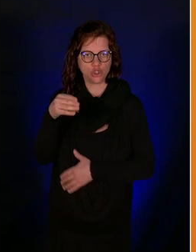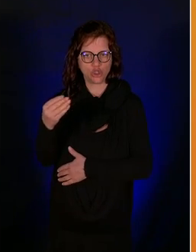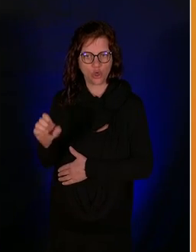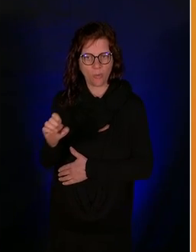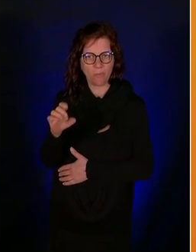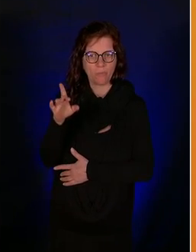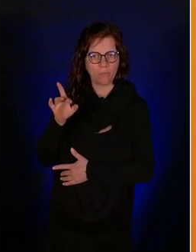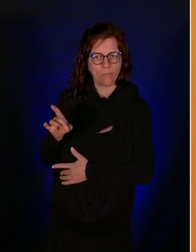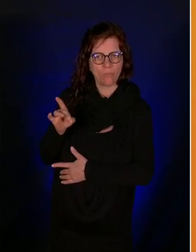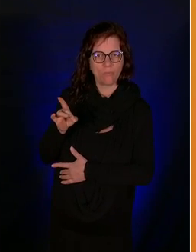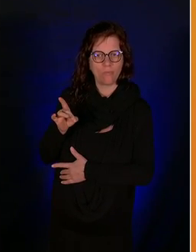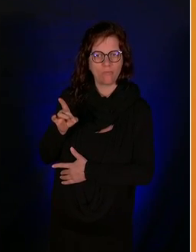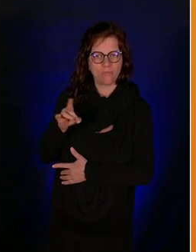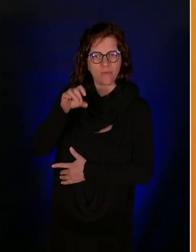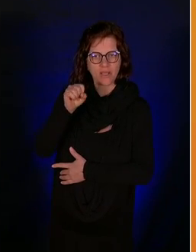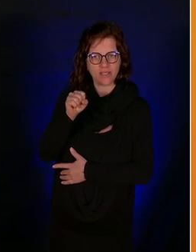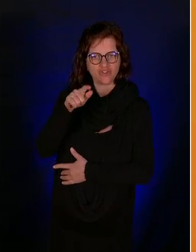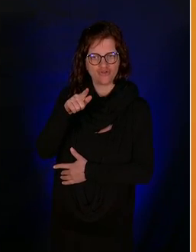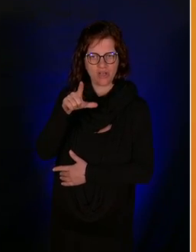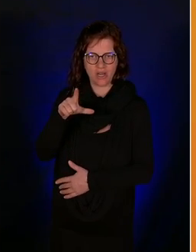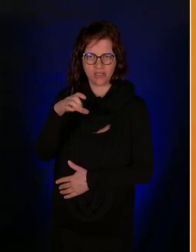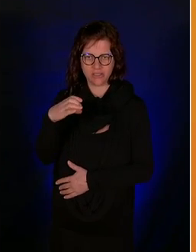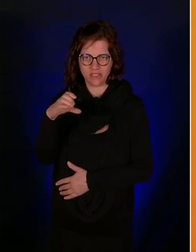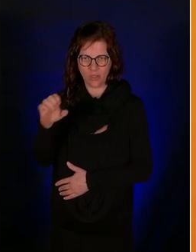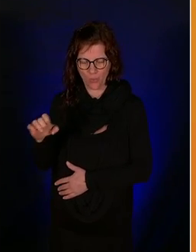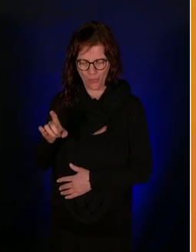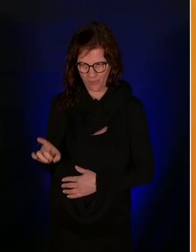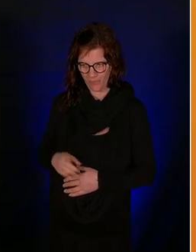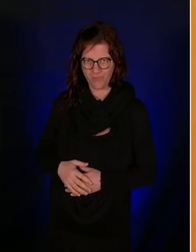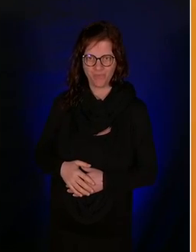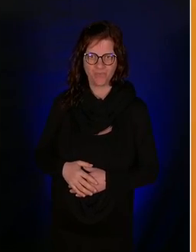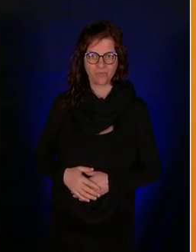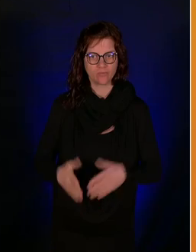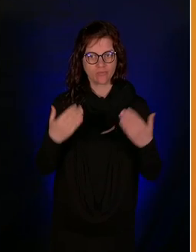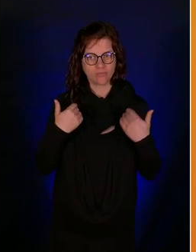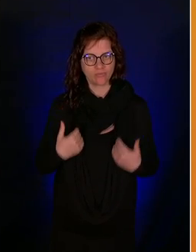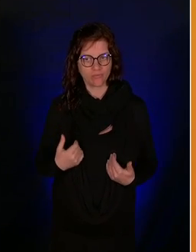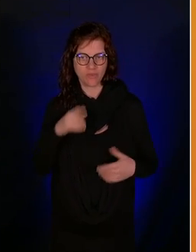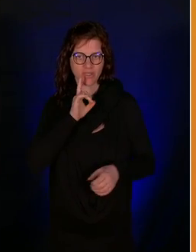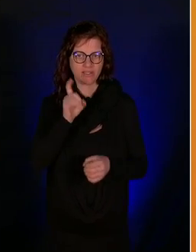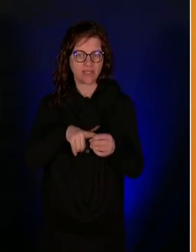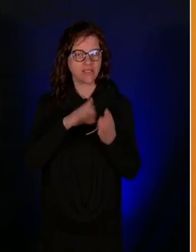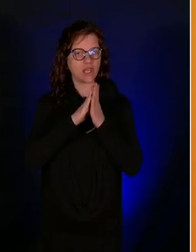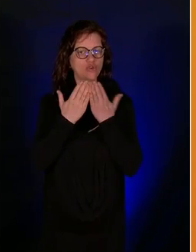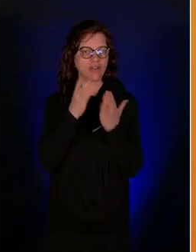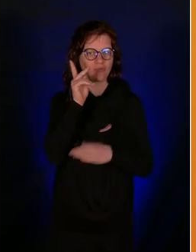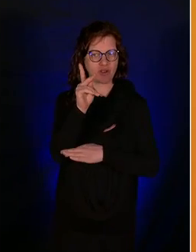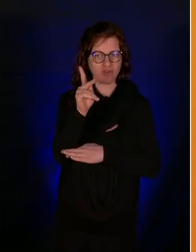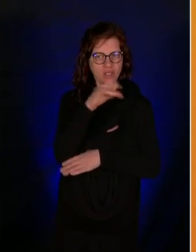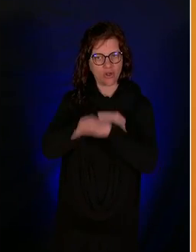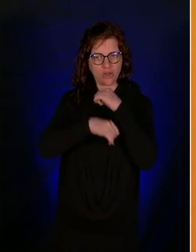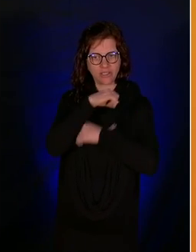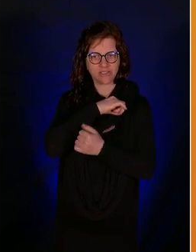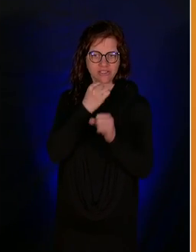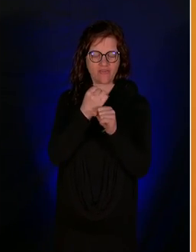Guillaume Gout, donc pour le SGLCE. Oui. Donc Guillaume Gout du syndicat du livre parisien qui organise les travailleurs de la